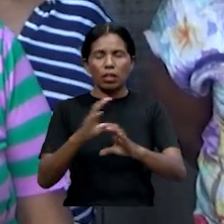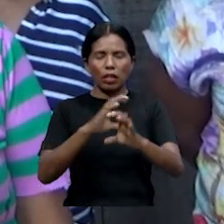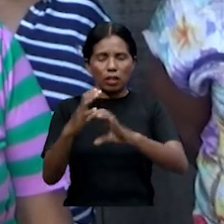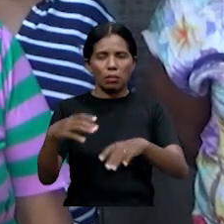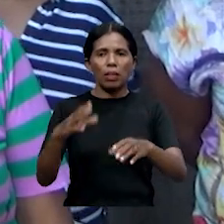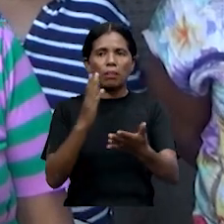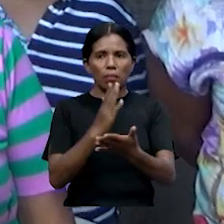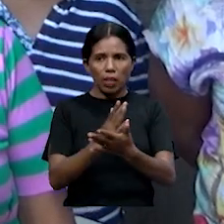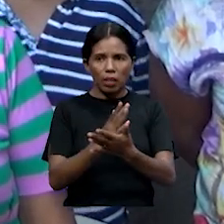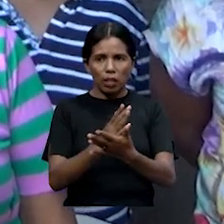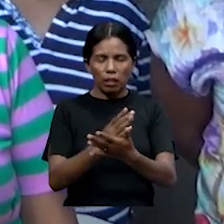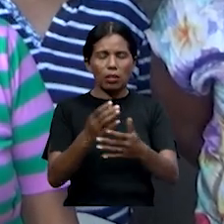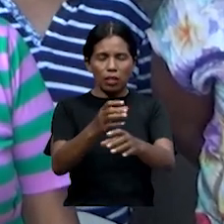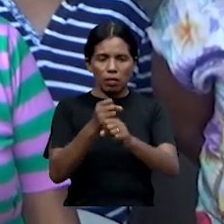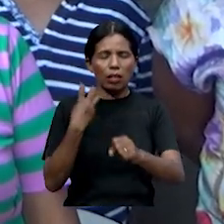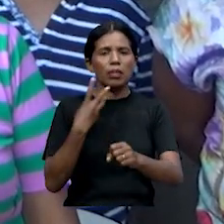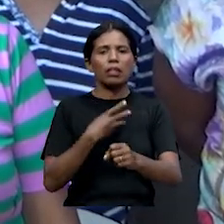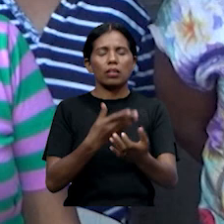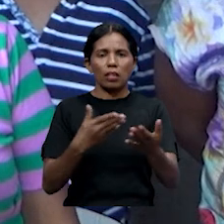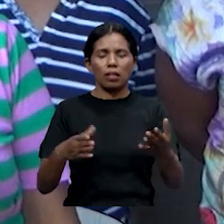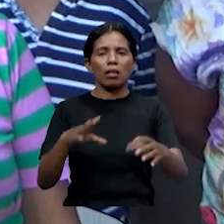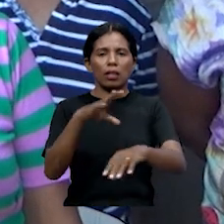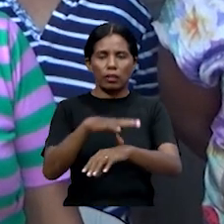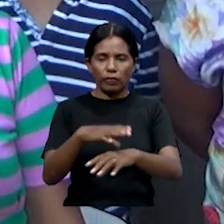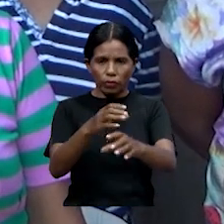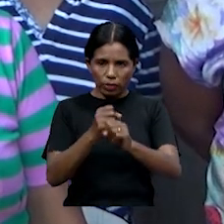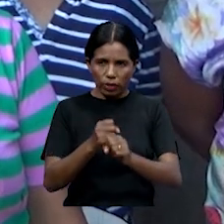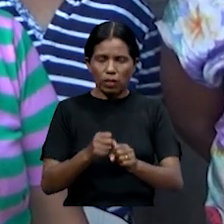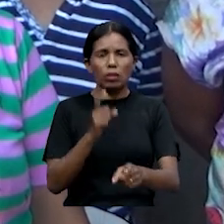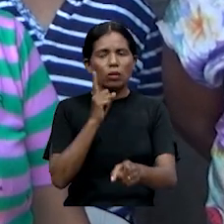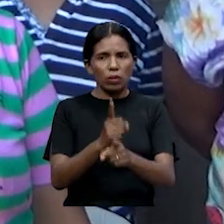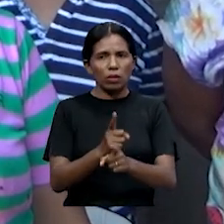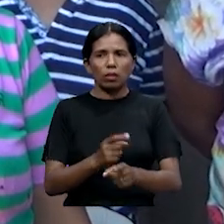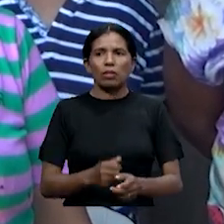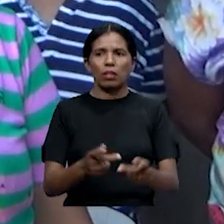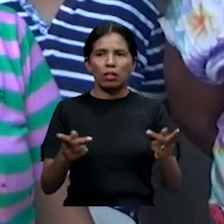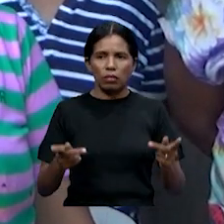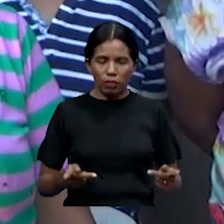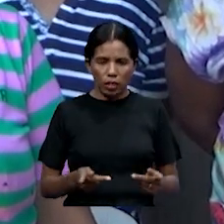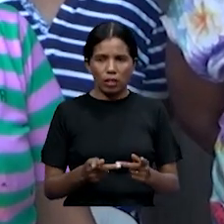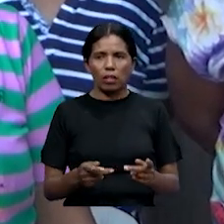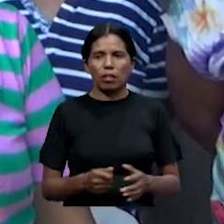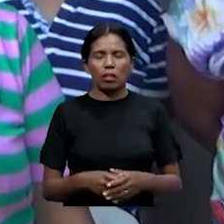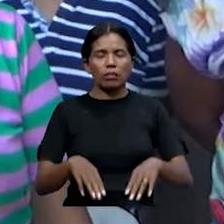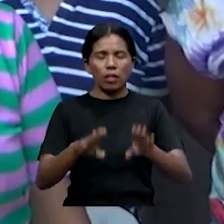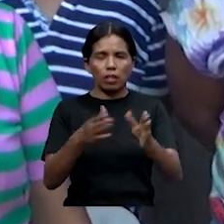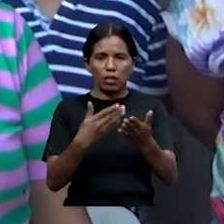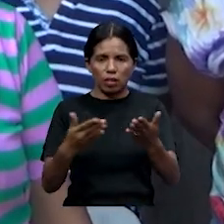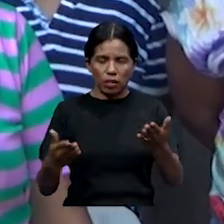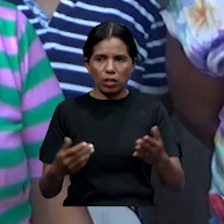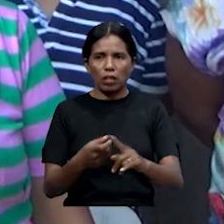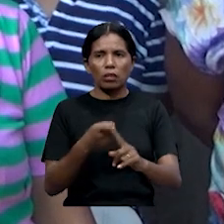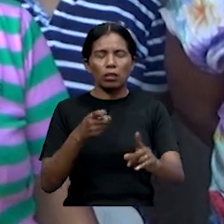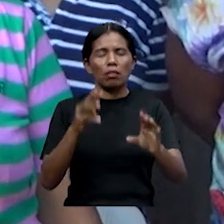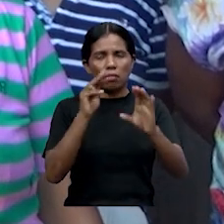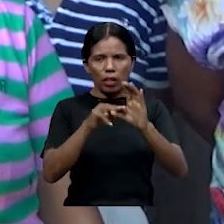sang, hetan tilang. Los ni macam mana be? Los ni macam dia hetan tilang, depois fatin ni parkiran, fan sang. Atau rizan yang husi jastan